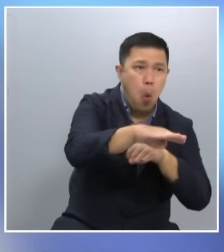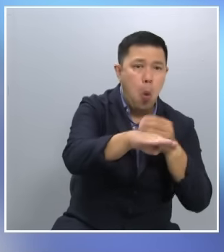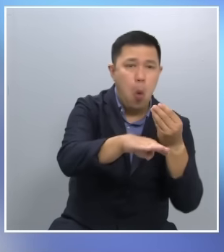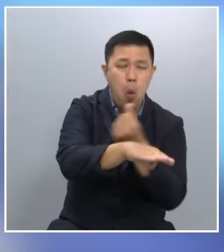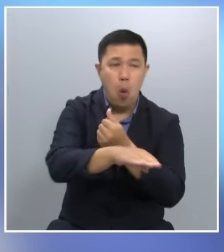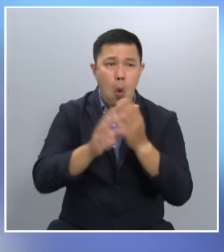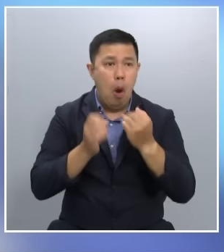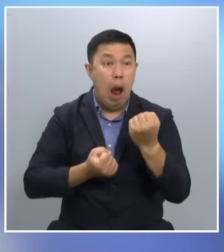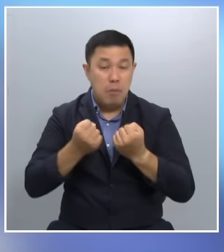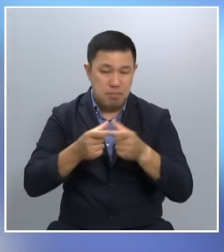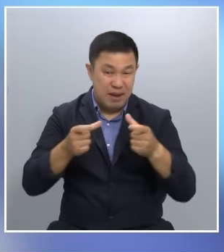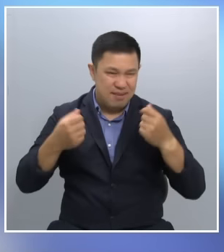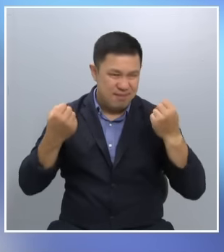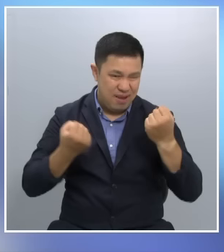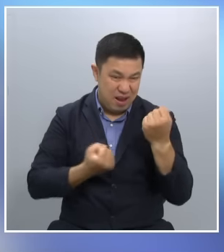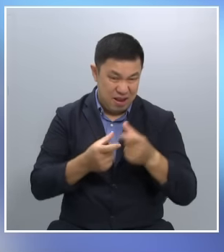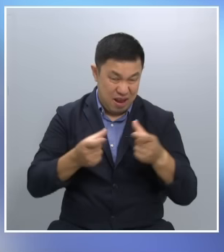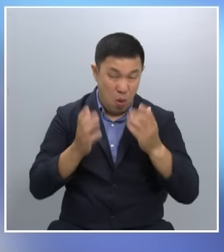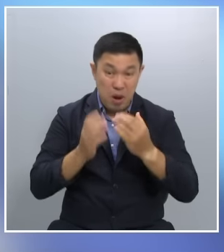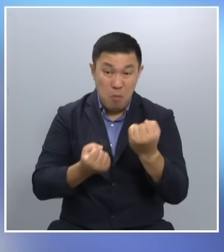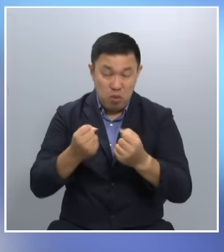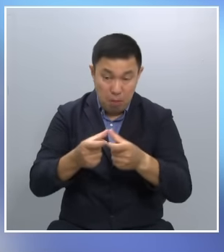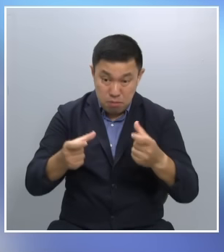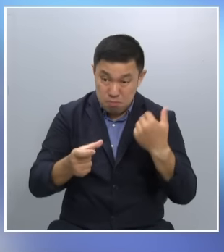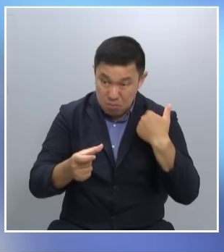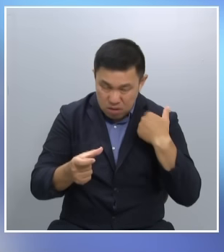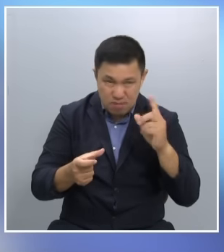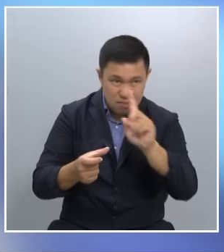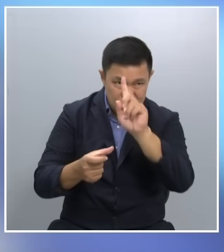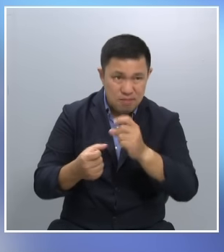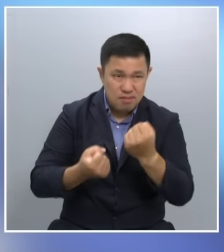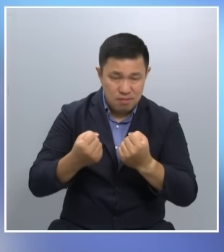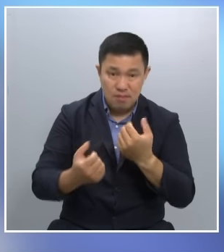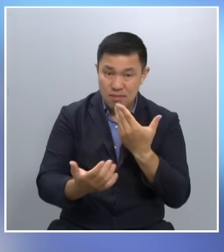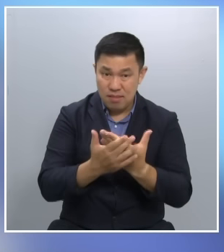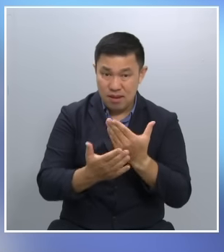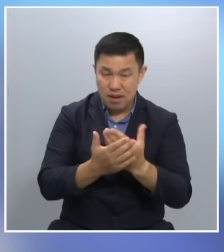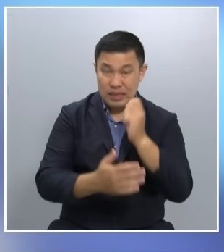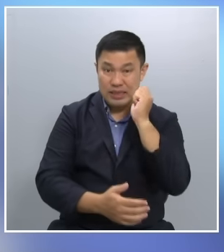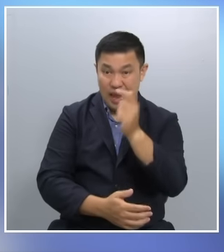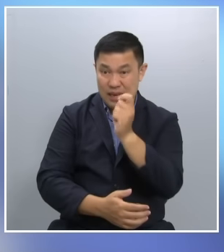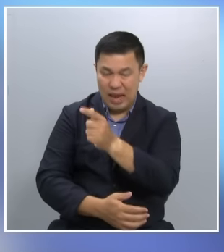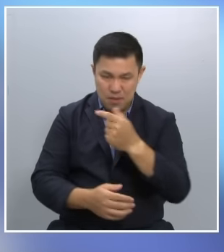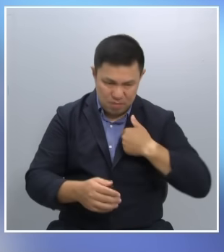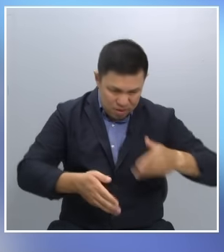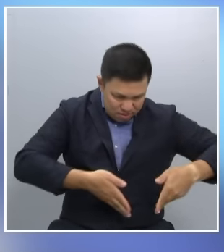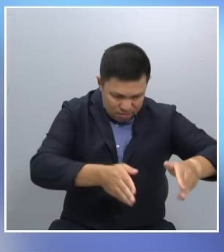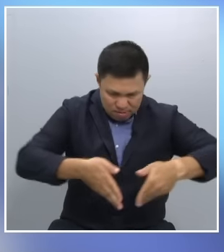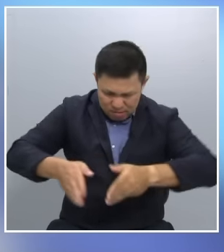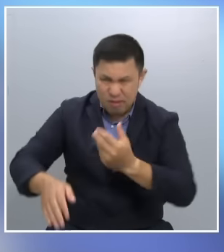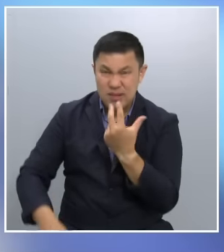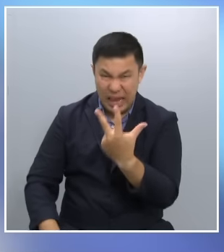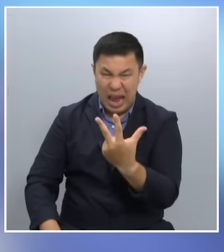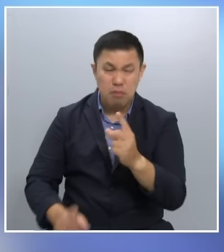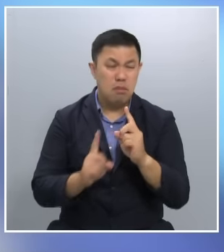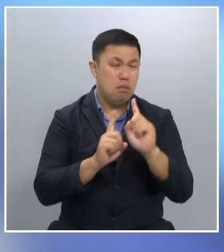ขับเนี่ยมีใบขับขี่หรือเปล่าไม่รู้จุดเกิดเหตุของคลิปนี้ช่องจ่ายตังมี3ช่องแยกเข้าคนละช่องมันจะตายหรือไ